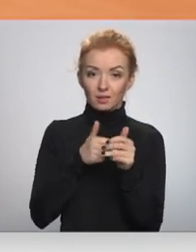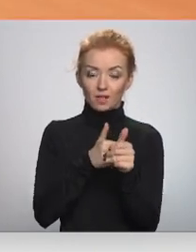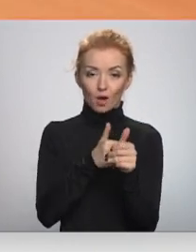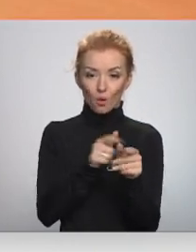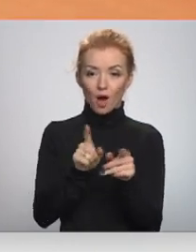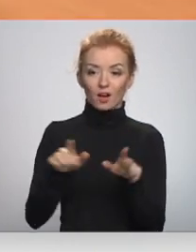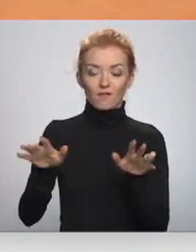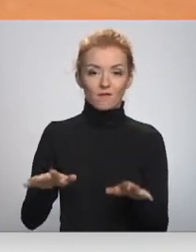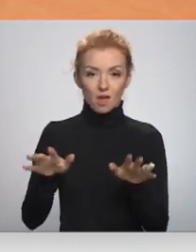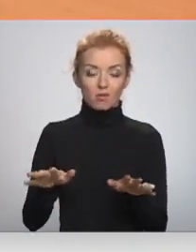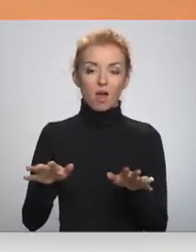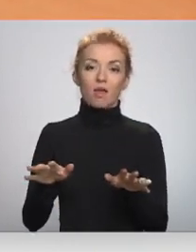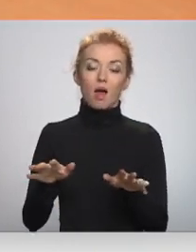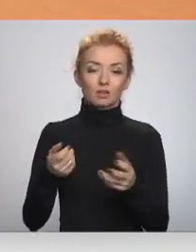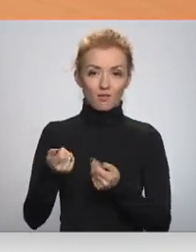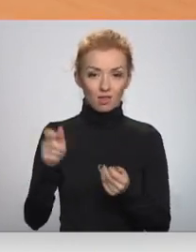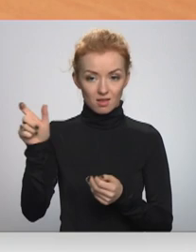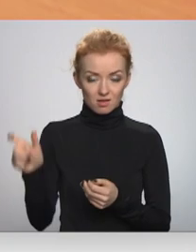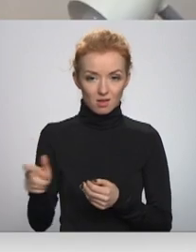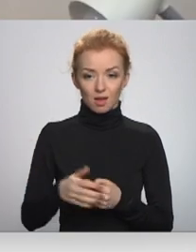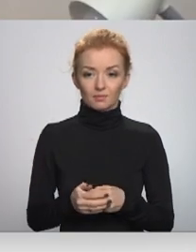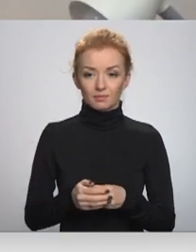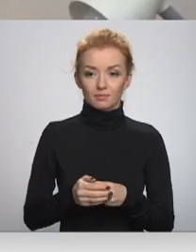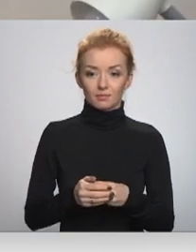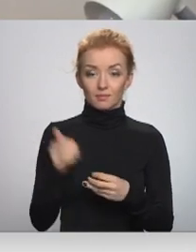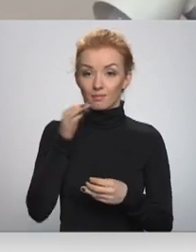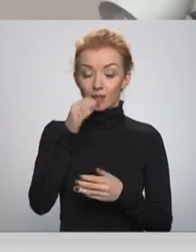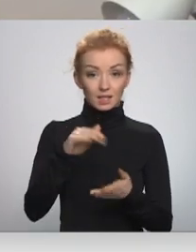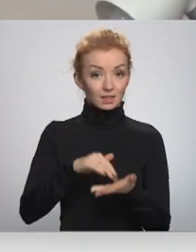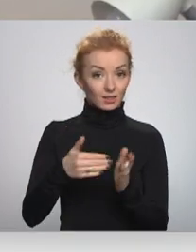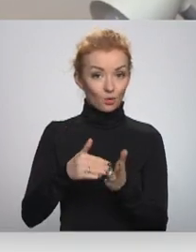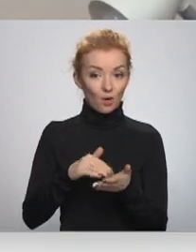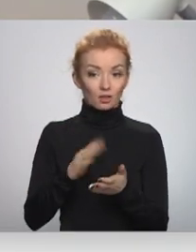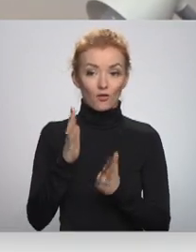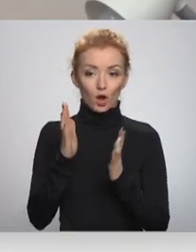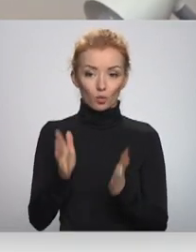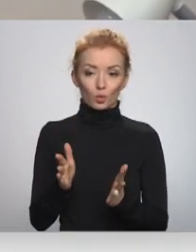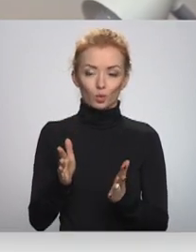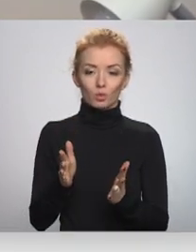arī vietējās pagasta pārvaldes vadītājs. Situācija var būt